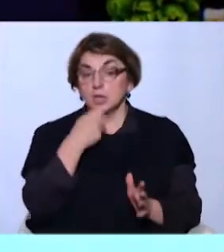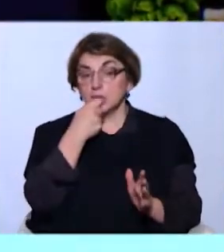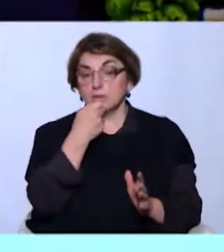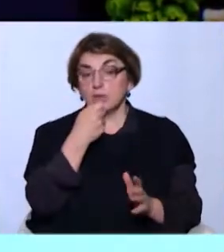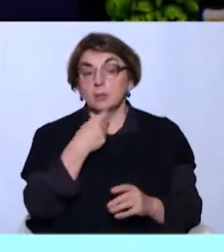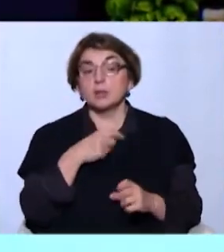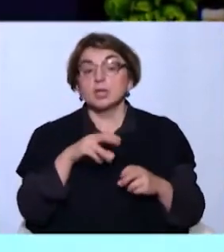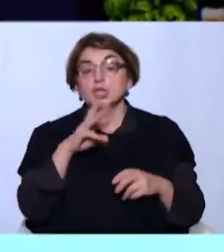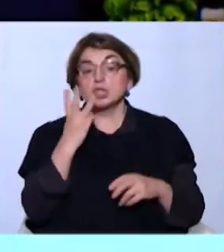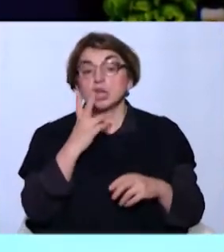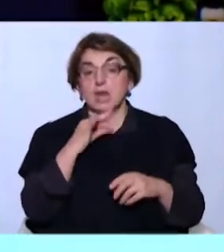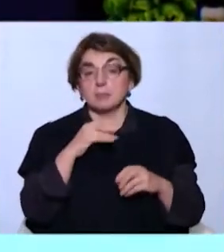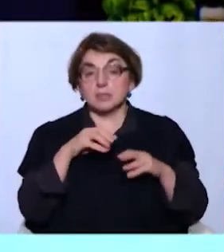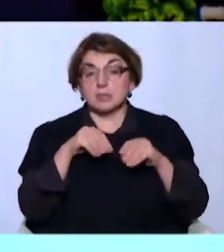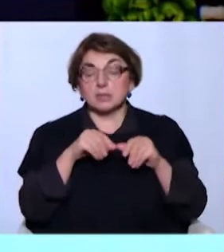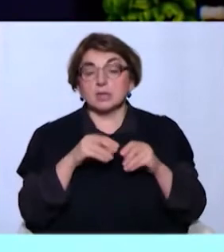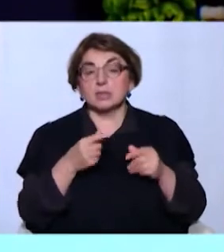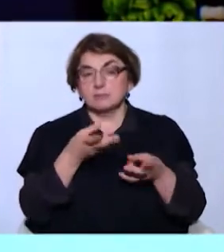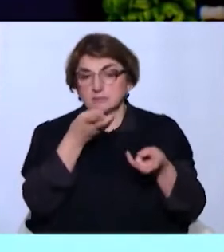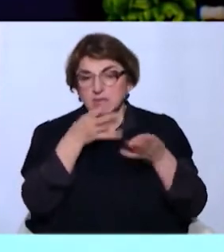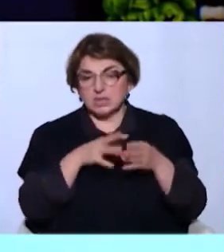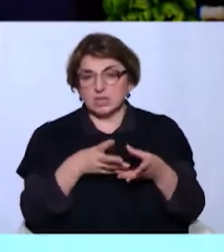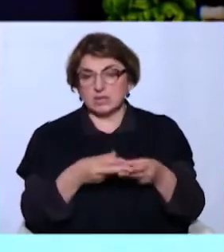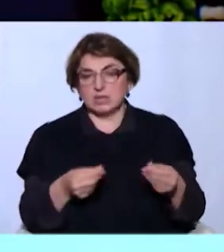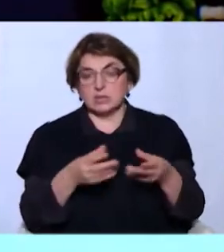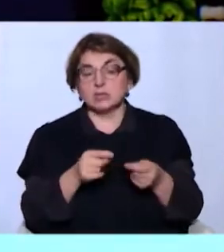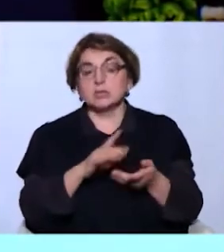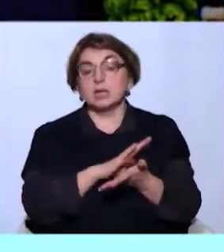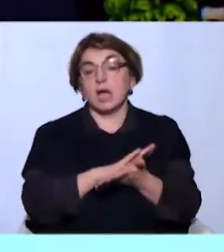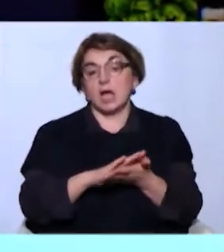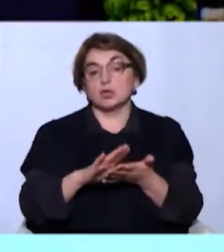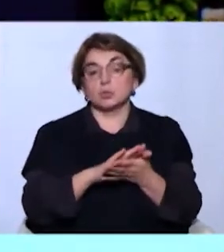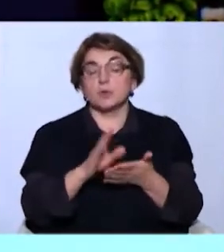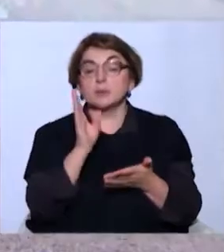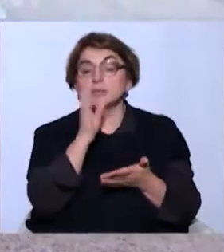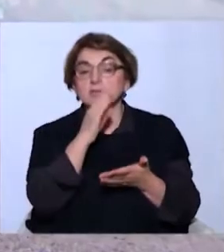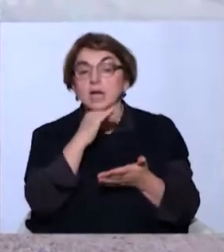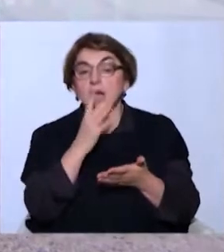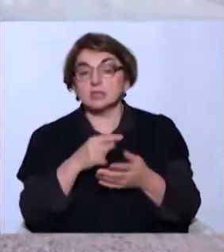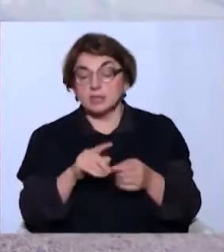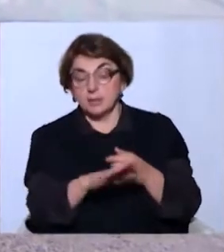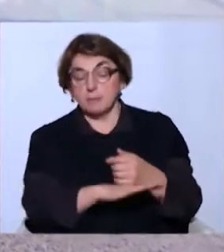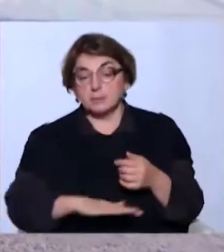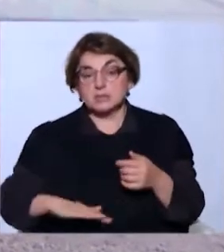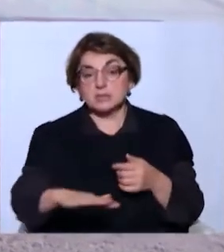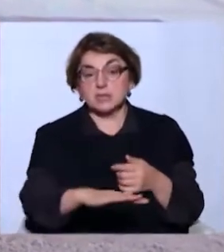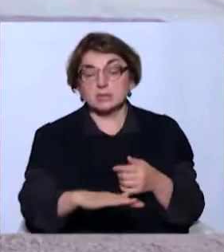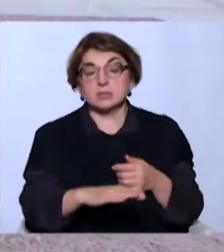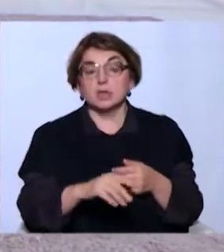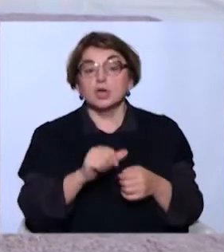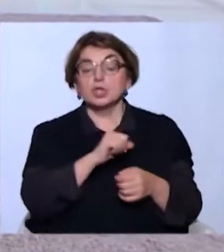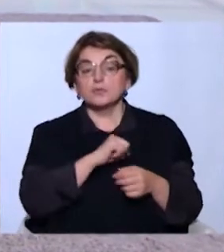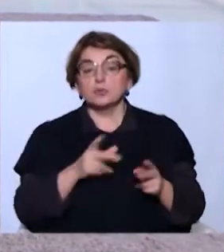იკვებებიან შლამით, ხრწნადი ნაწილებით და ამით ისინი ასუფთავებენ წყალსატევის ფსკერს. გარდა ამისა,